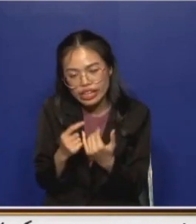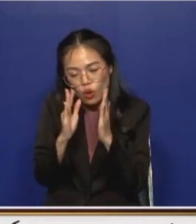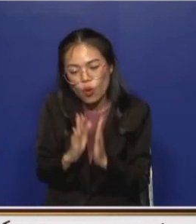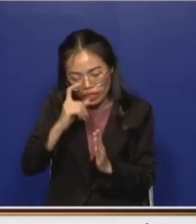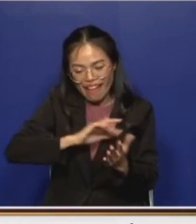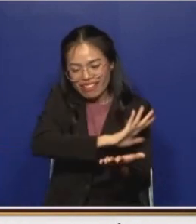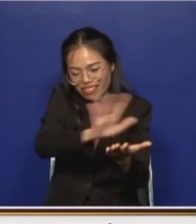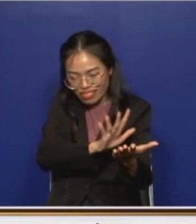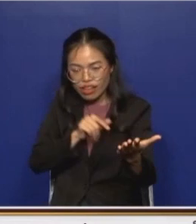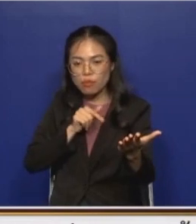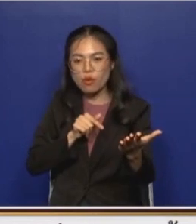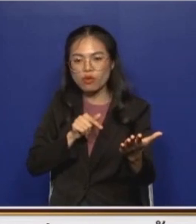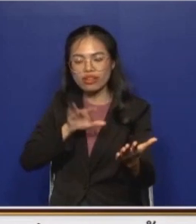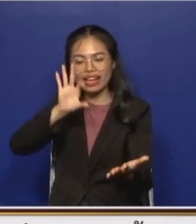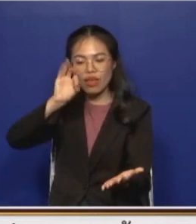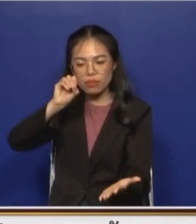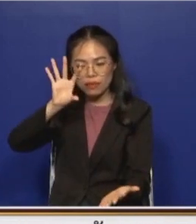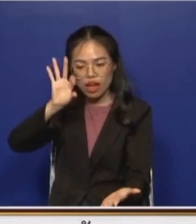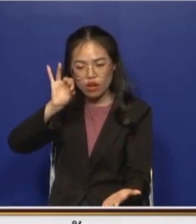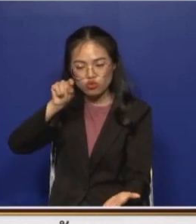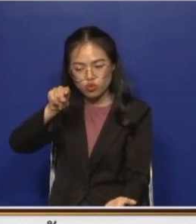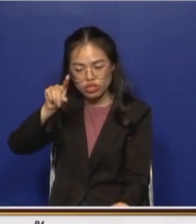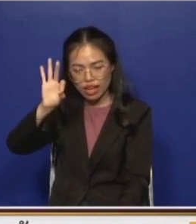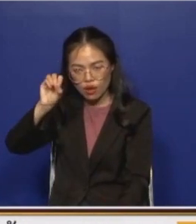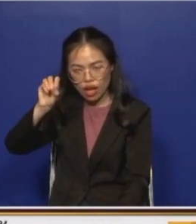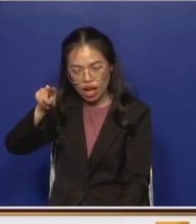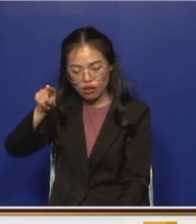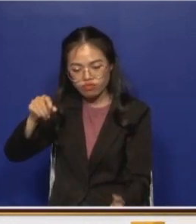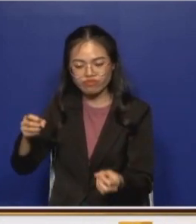99.99% เดือดร้อนแน่นอนครับไปดูสไลด์แผ่นต่อไปครับ